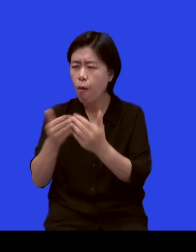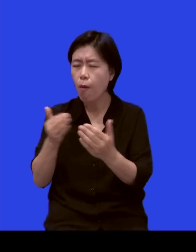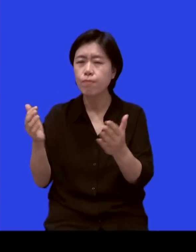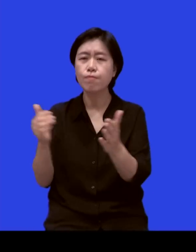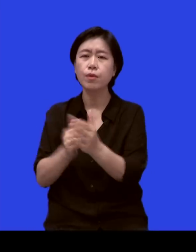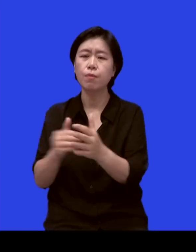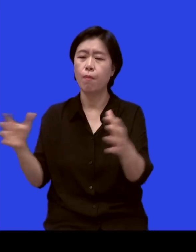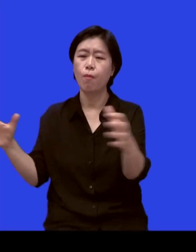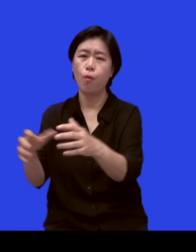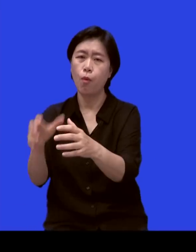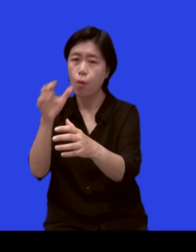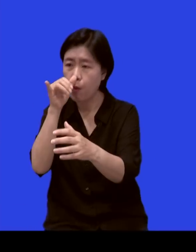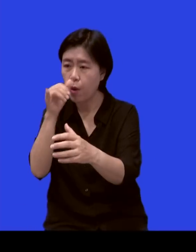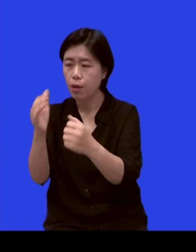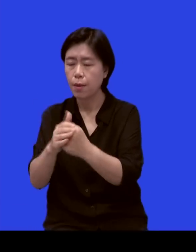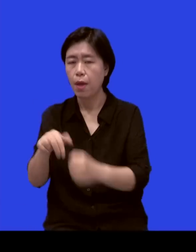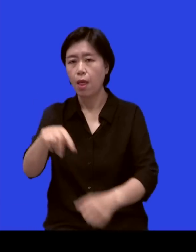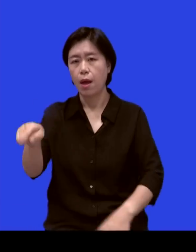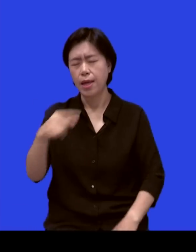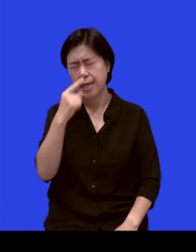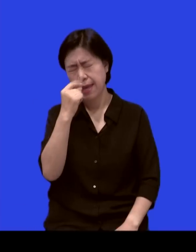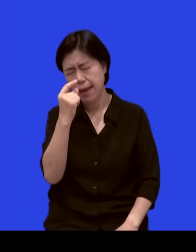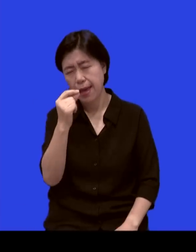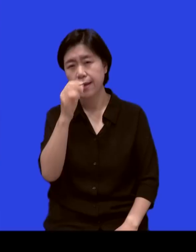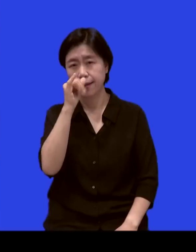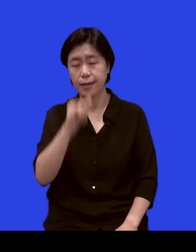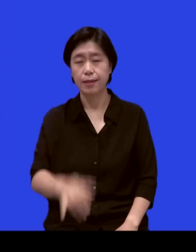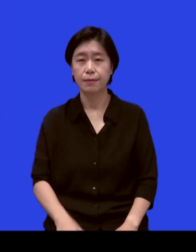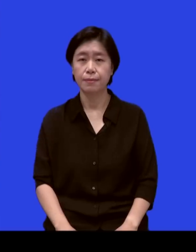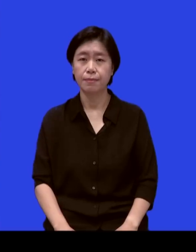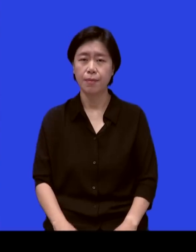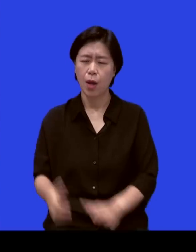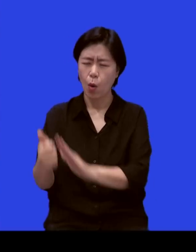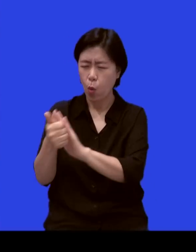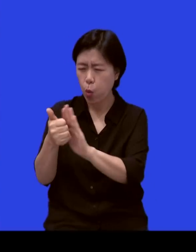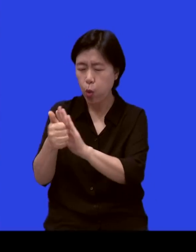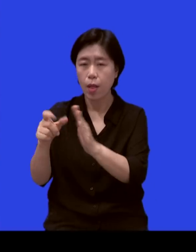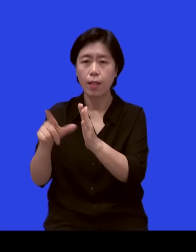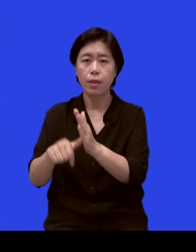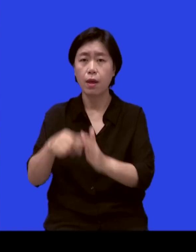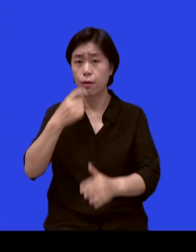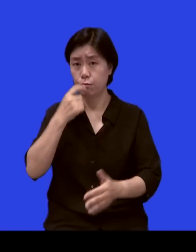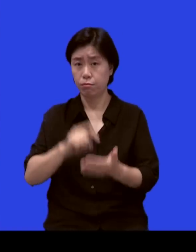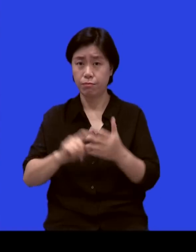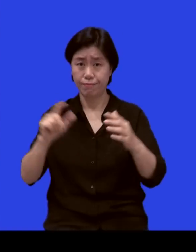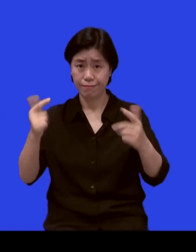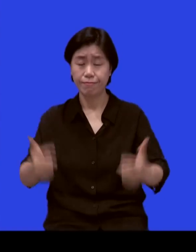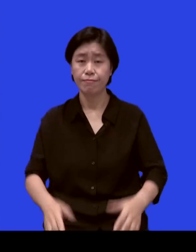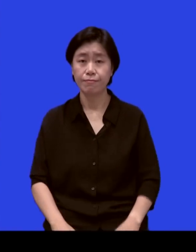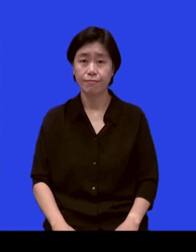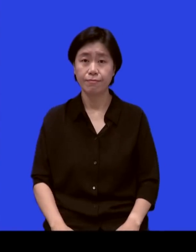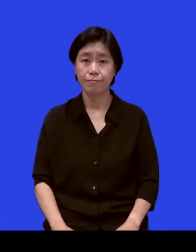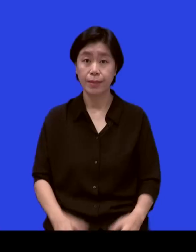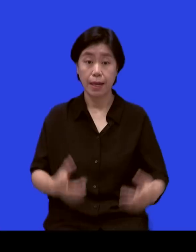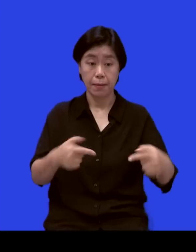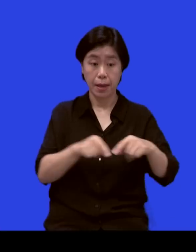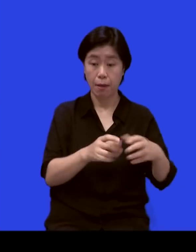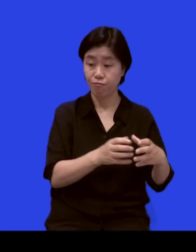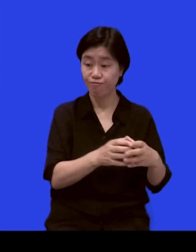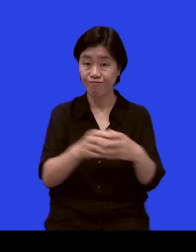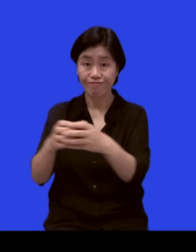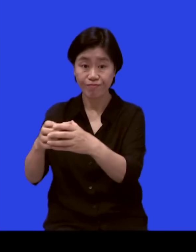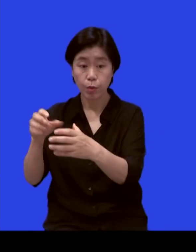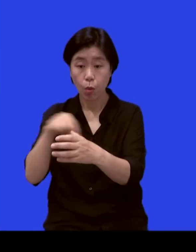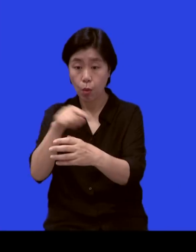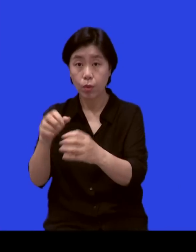되게 예민함을 또 그러니까 되게 섬세함이 필요했고 네. 뭐 여러 가지가 있었는데 다행히도 우리 같이 간 팀원들이